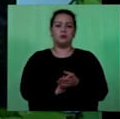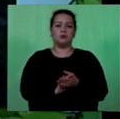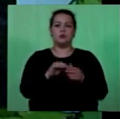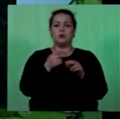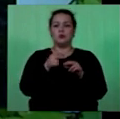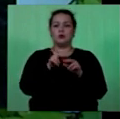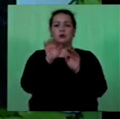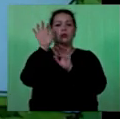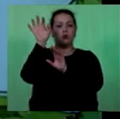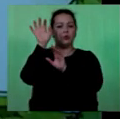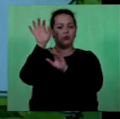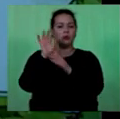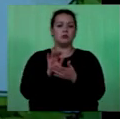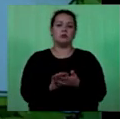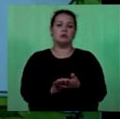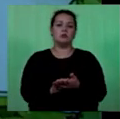Это горы.